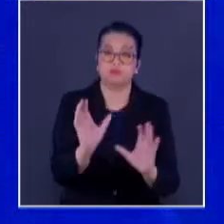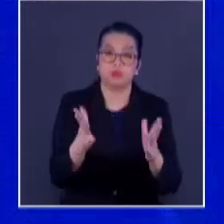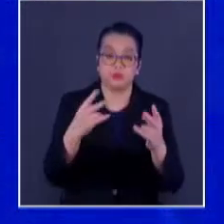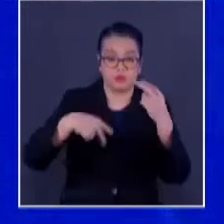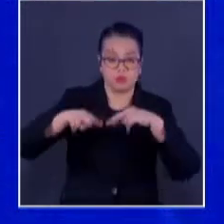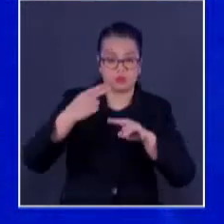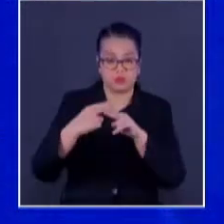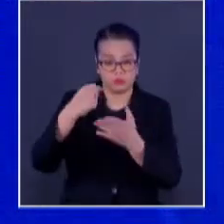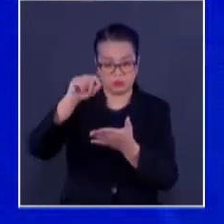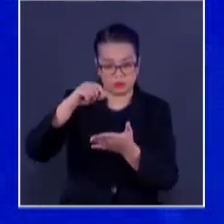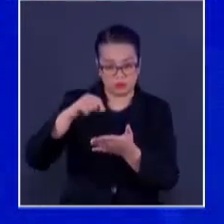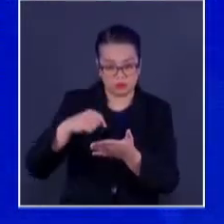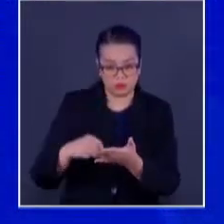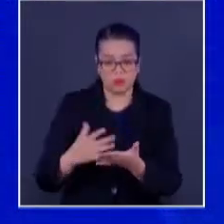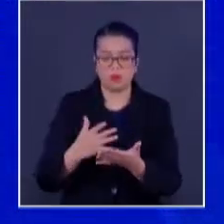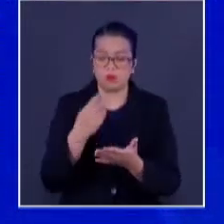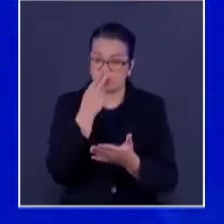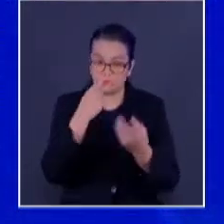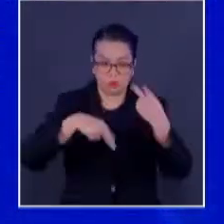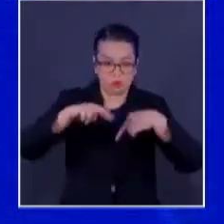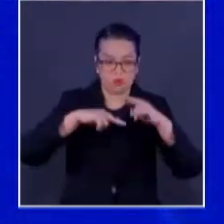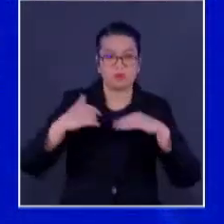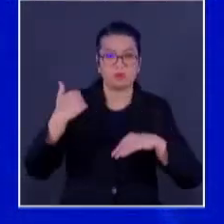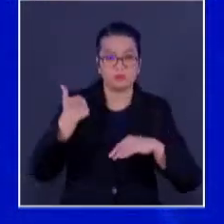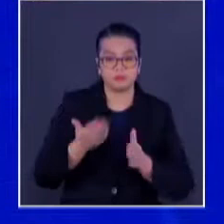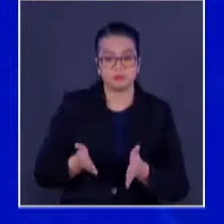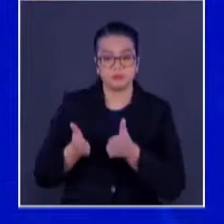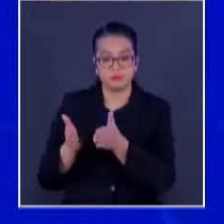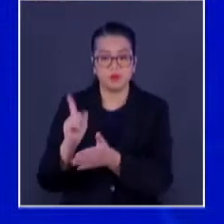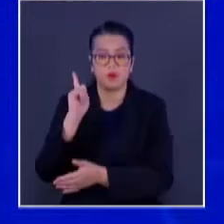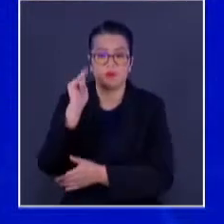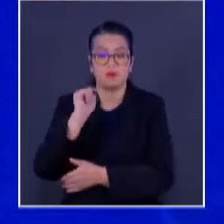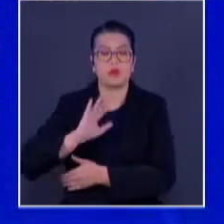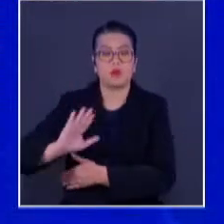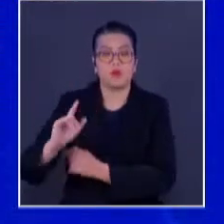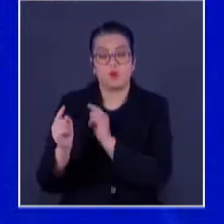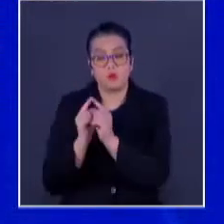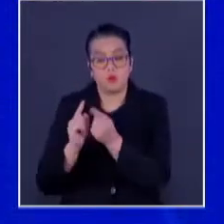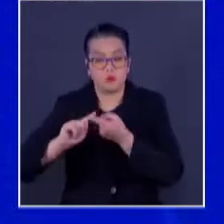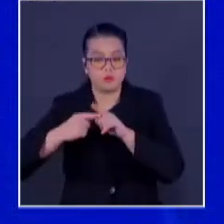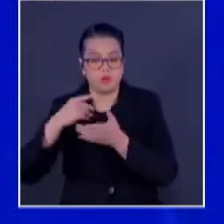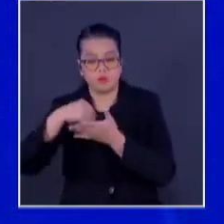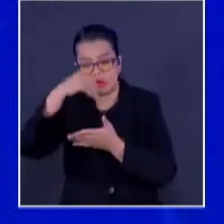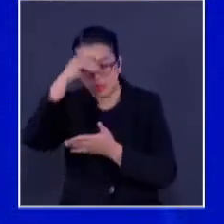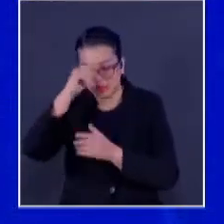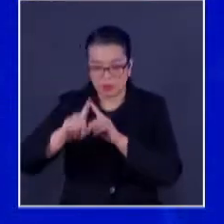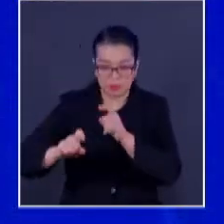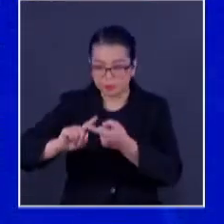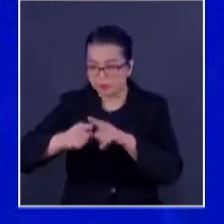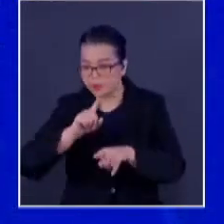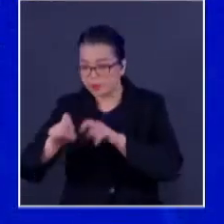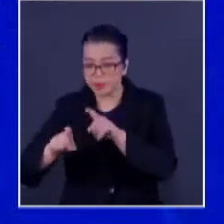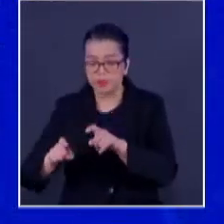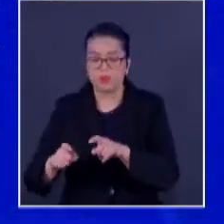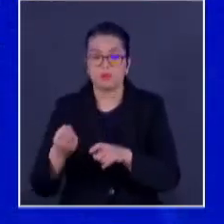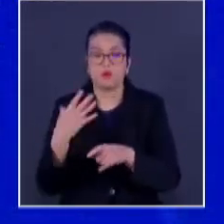จสอบคุณความพร้อมของเพื่อนของนักเรียนเรียบร้อยแล้วอีกฝั่งนึงค่ะคุณแม่ค่ะได้ไปพูดคุยกับเพื่อนนักเรียนที่เข้าค่ายลูกเสือด้วยน้องบ